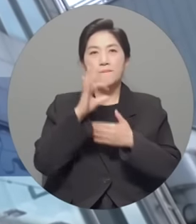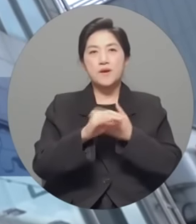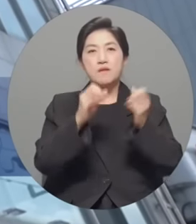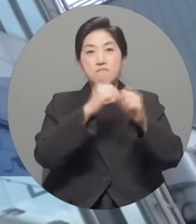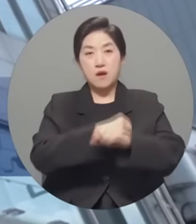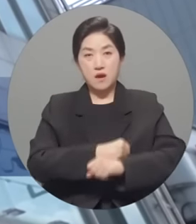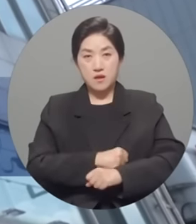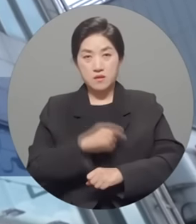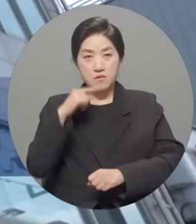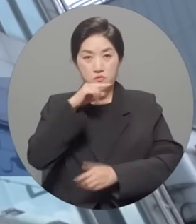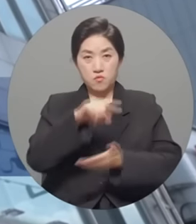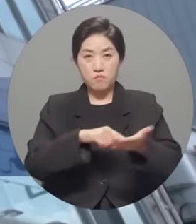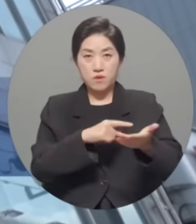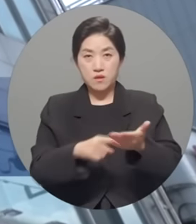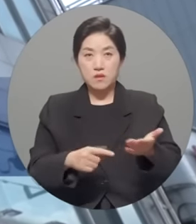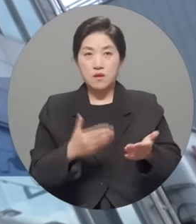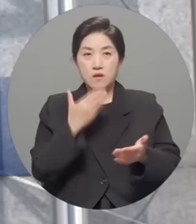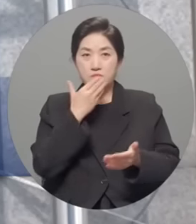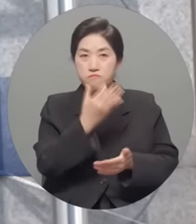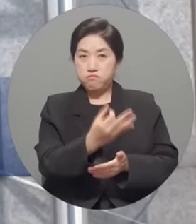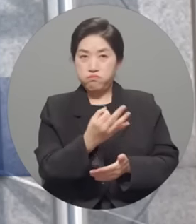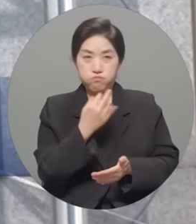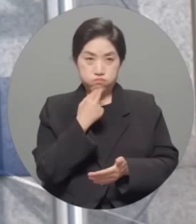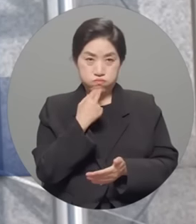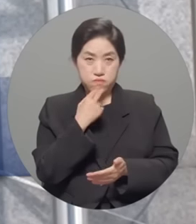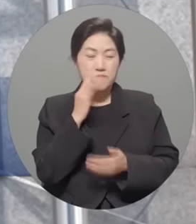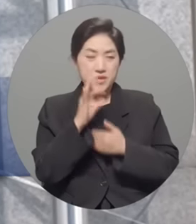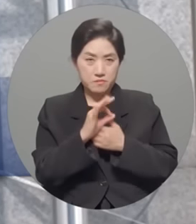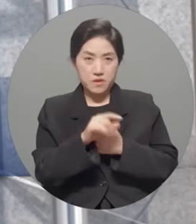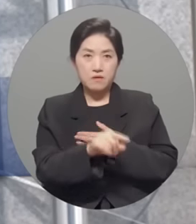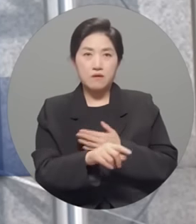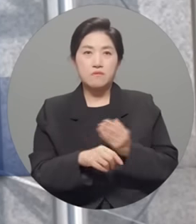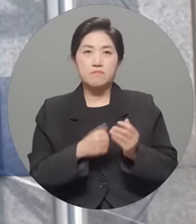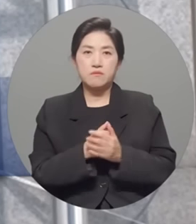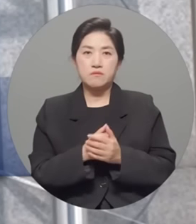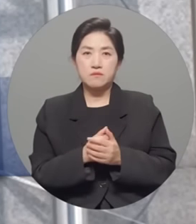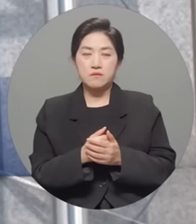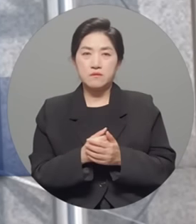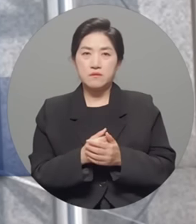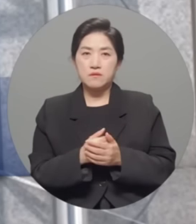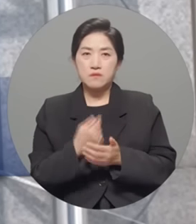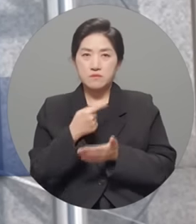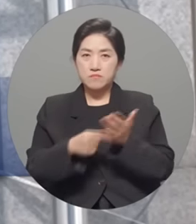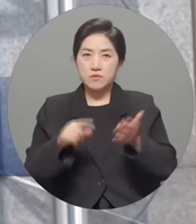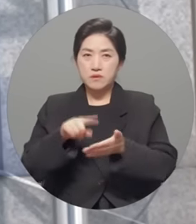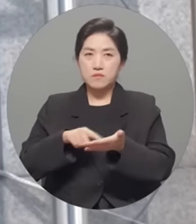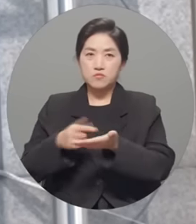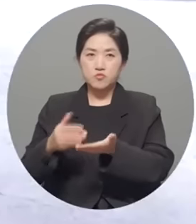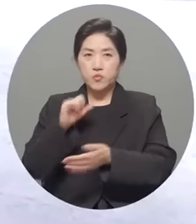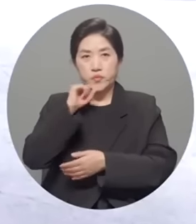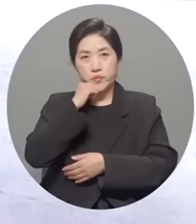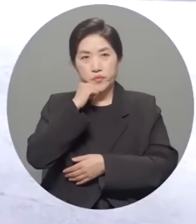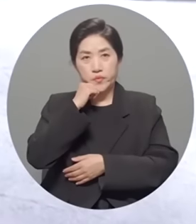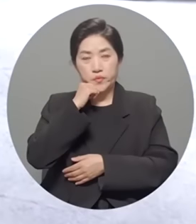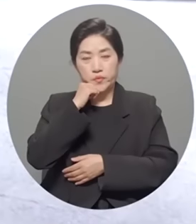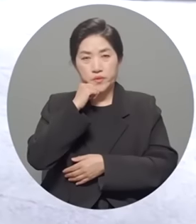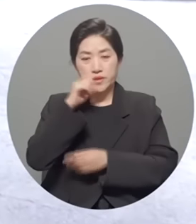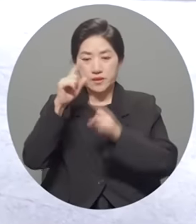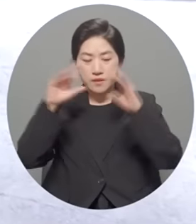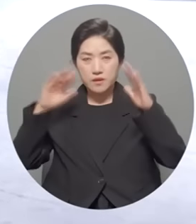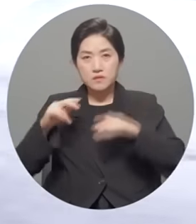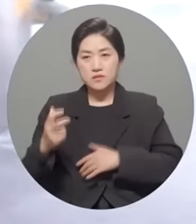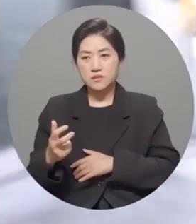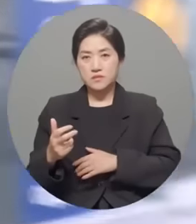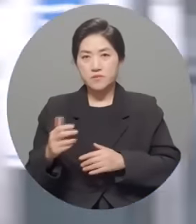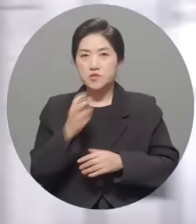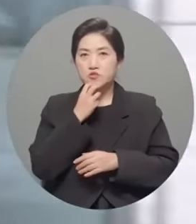해서 손해배상을 할 수 있는 그런 경제적인 능력이 없다면 사실은 그 어려운 거 아니겠어요? 대학생 70여 명이